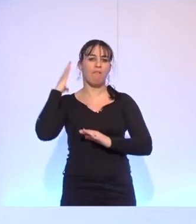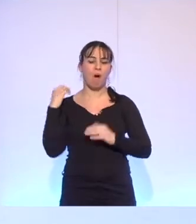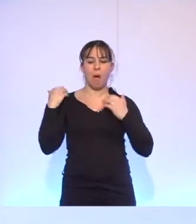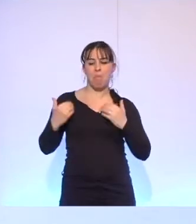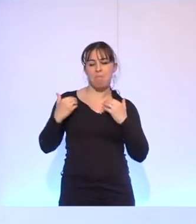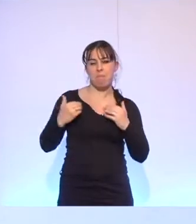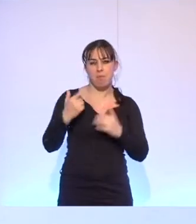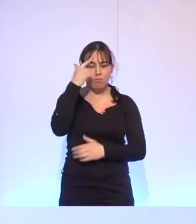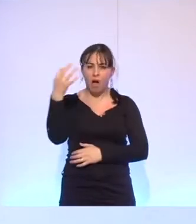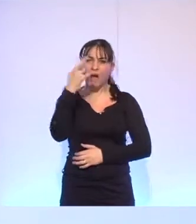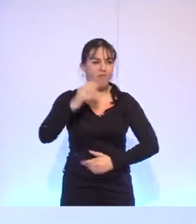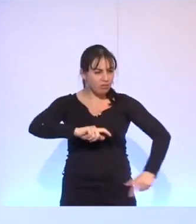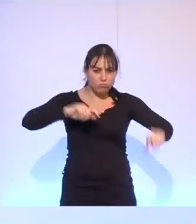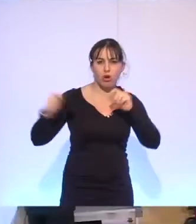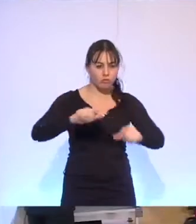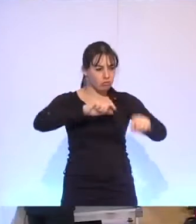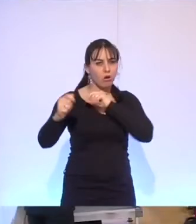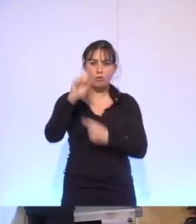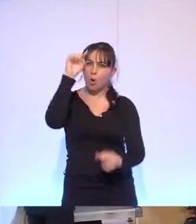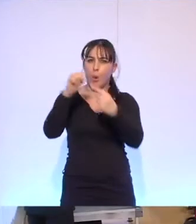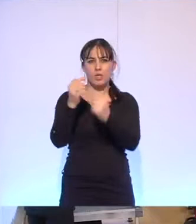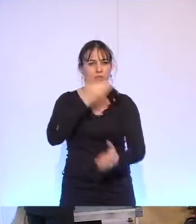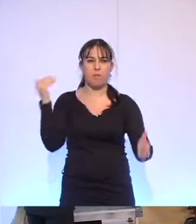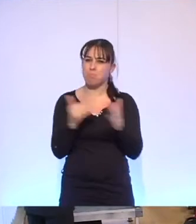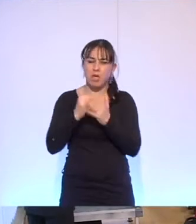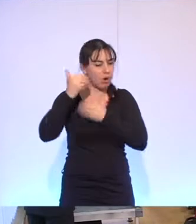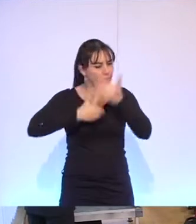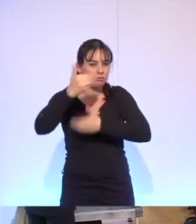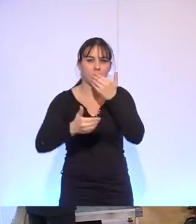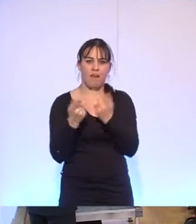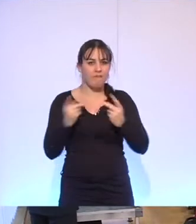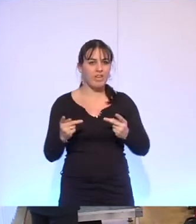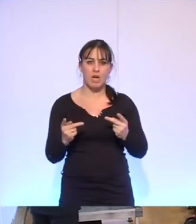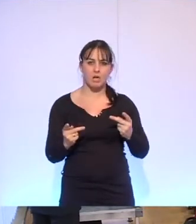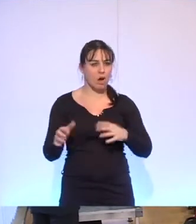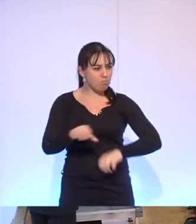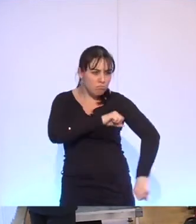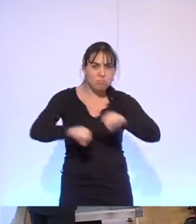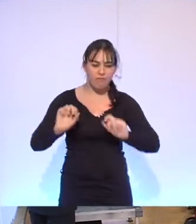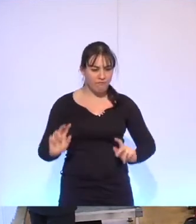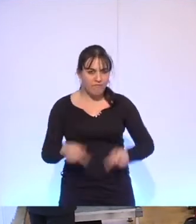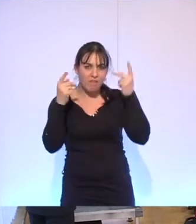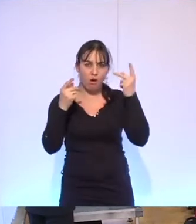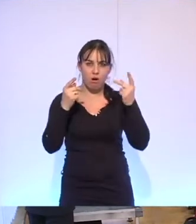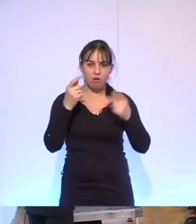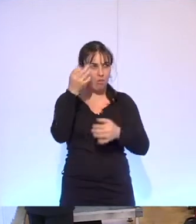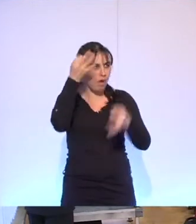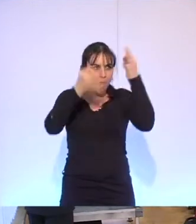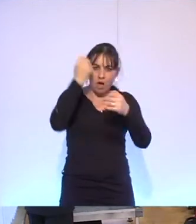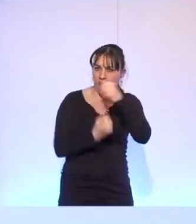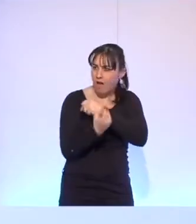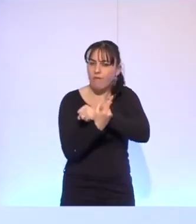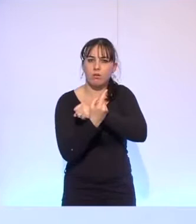les réflexes, pour toujours faire mieux. Grenoble est une ville qui bouillonne, une ville qui bouge, qui invente. C'est une